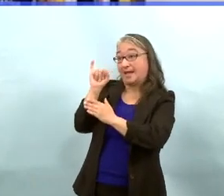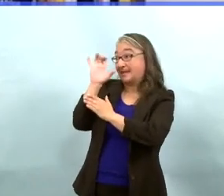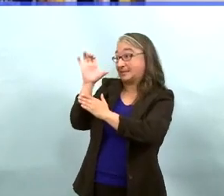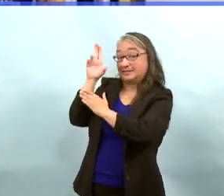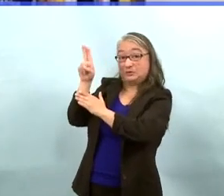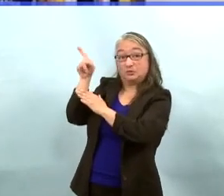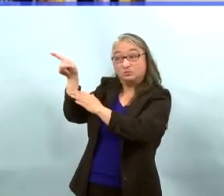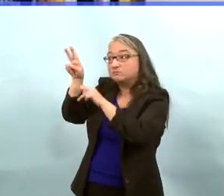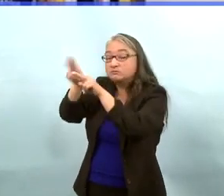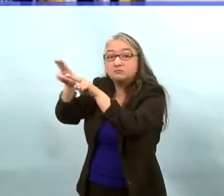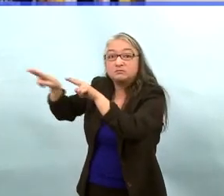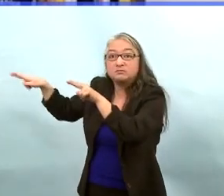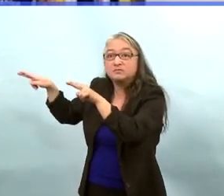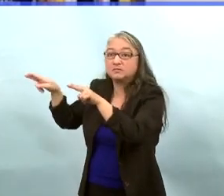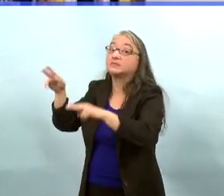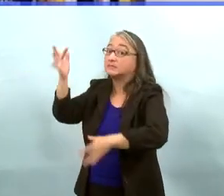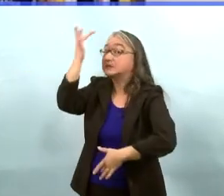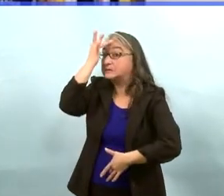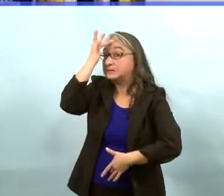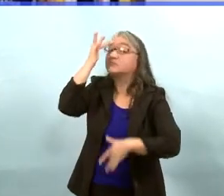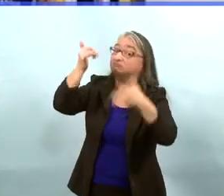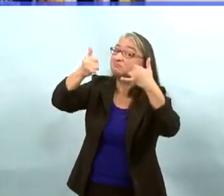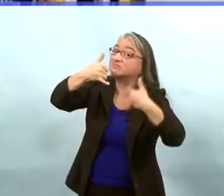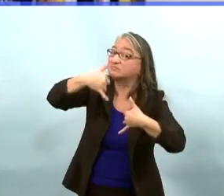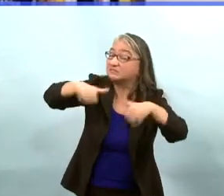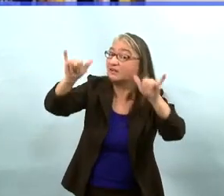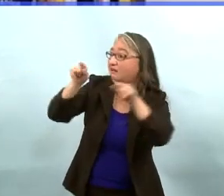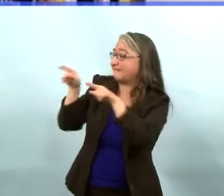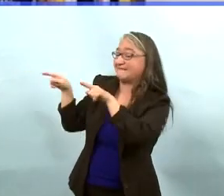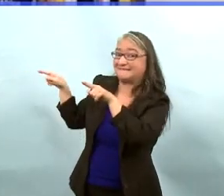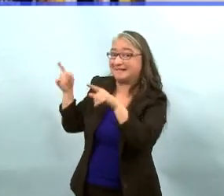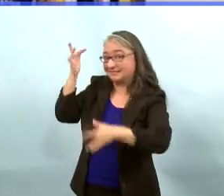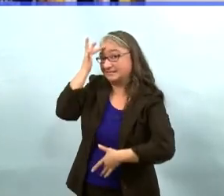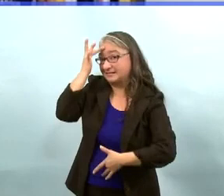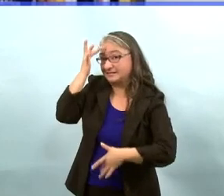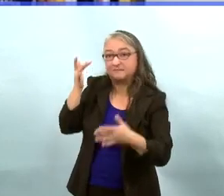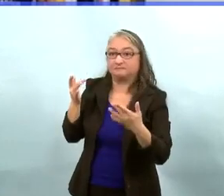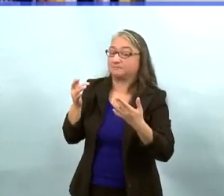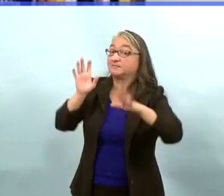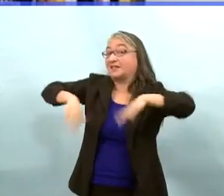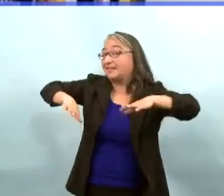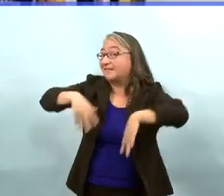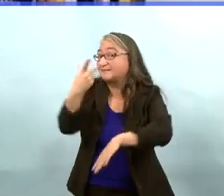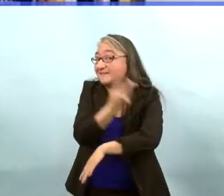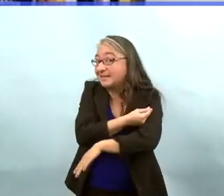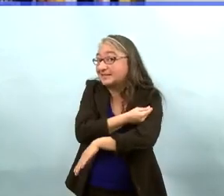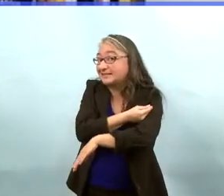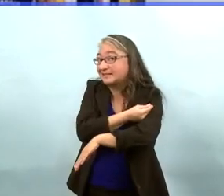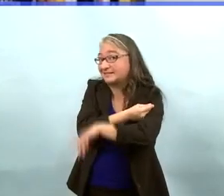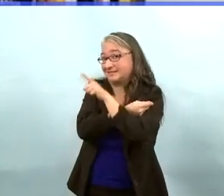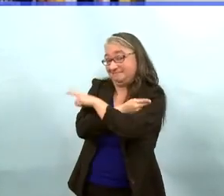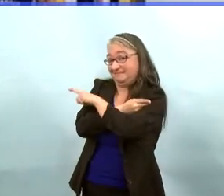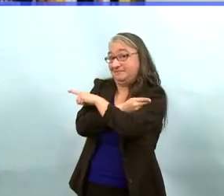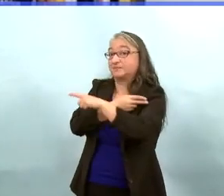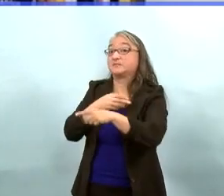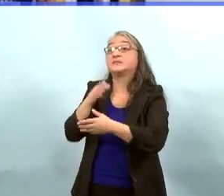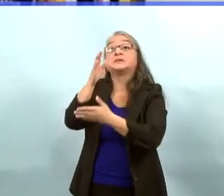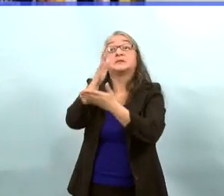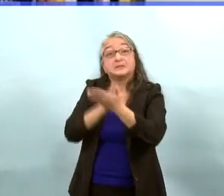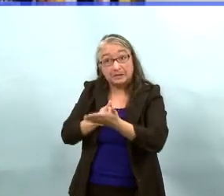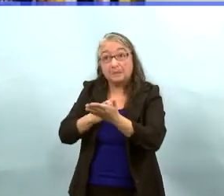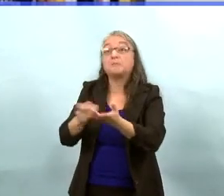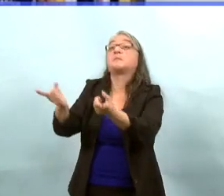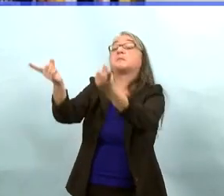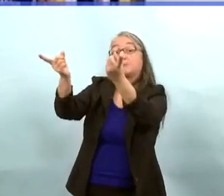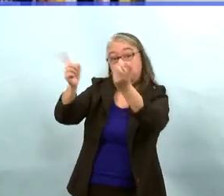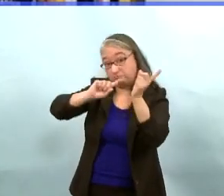à notre disposition. C'est un outil qui est tellement sécuritaire et qui a eu tellement peu d'effets secondaires dans le